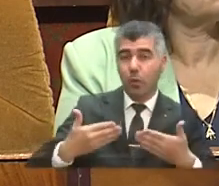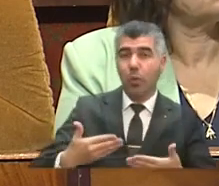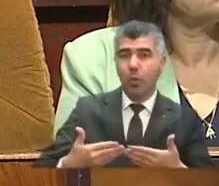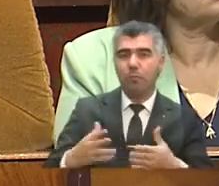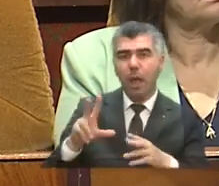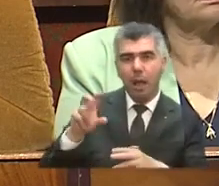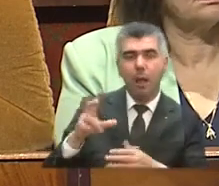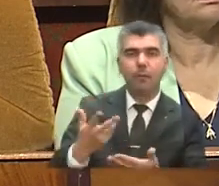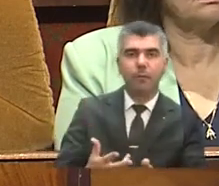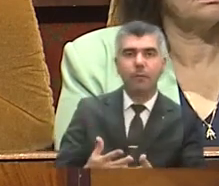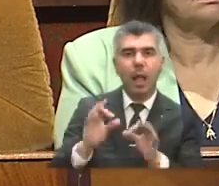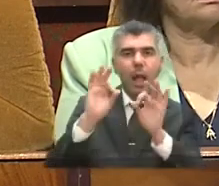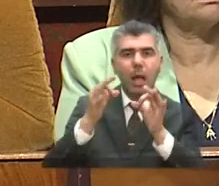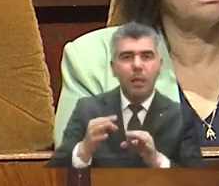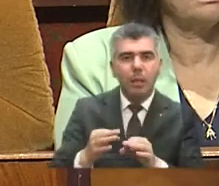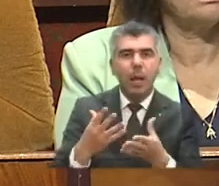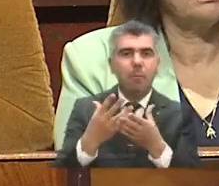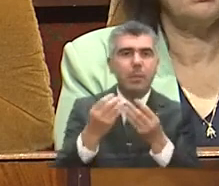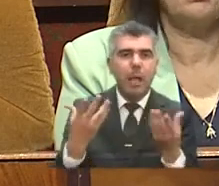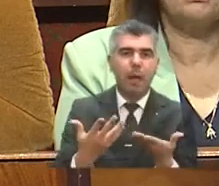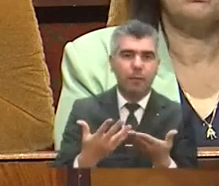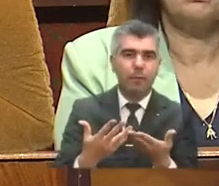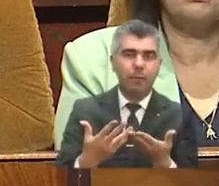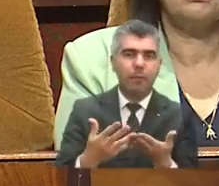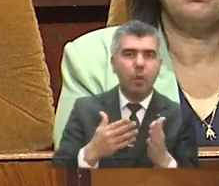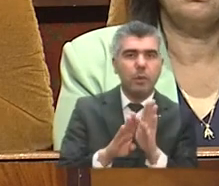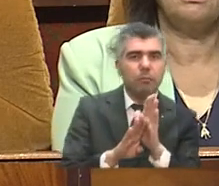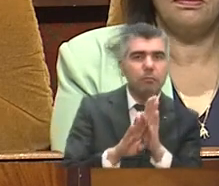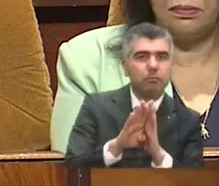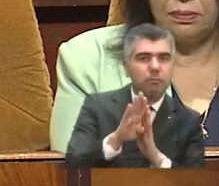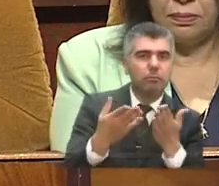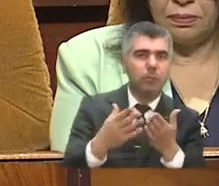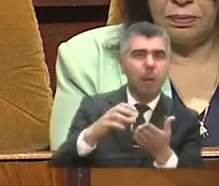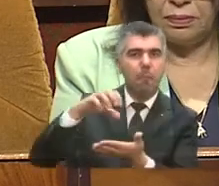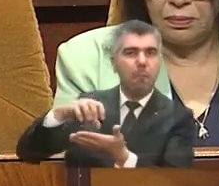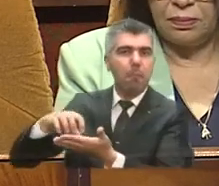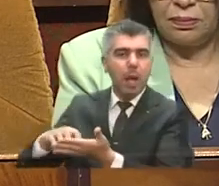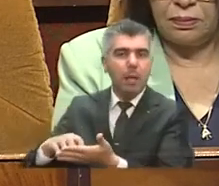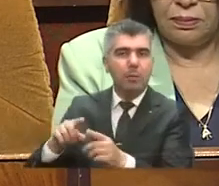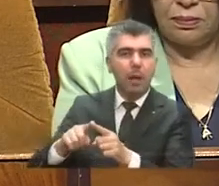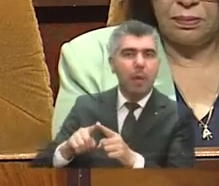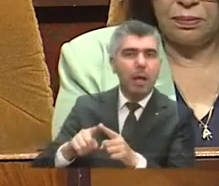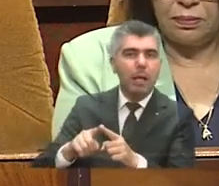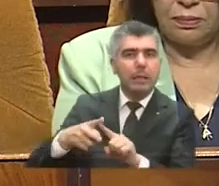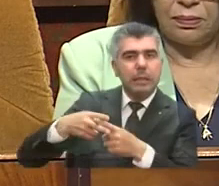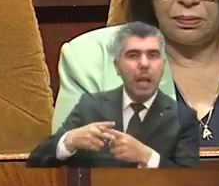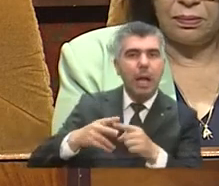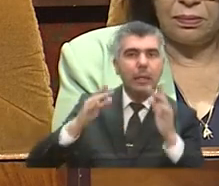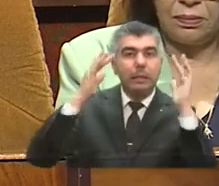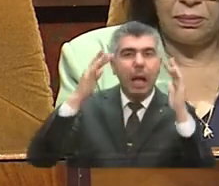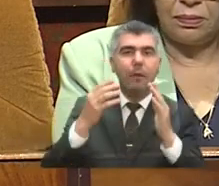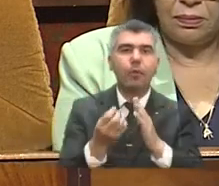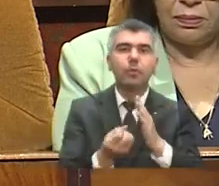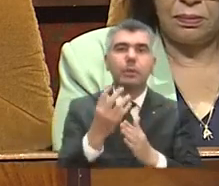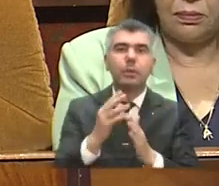العدد ديال دول اقتصاديه كبرى او دول صاعده اللي اعتمدت الصناعه الثقافيه واللي هي الصناعه